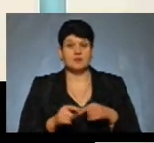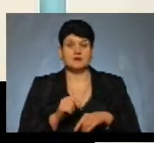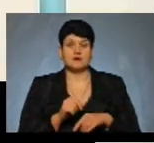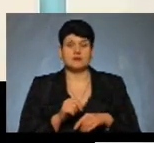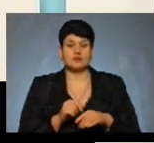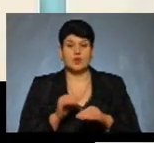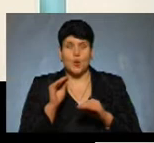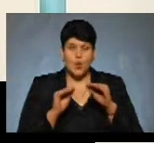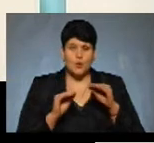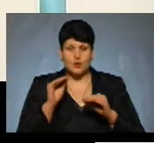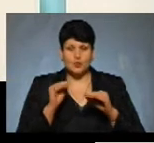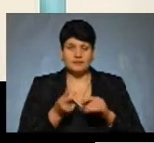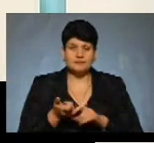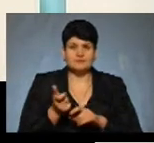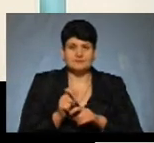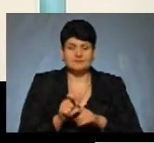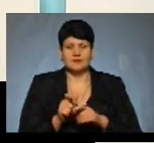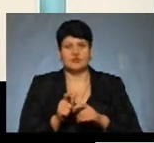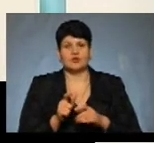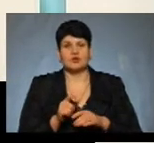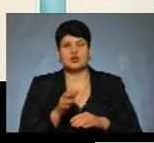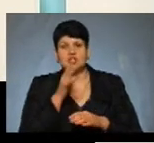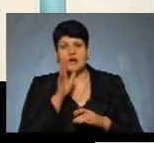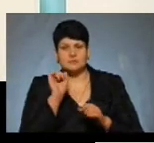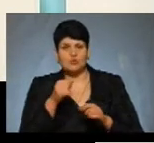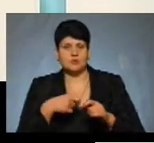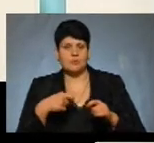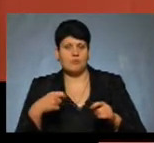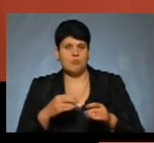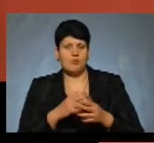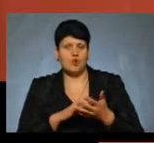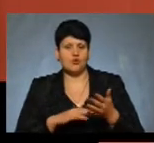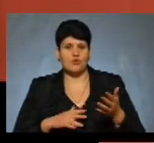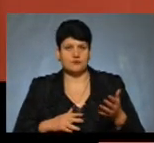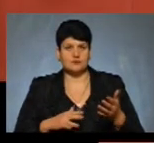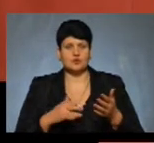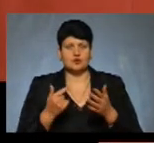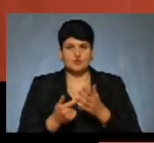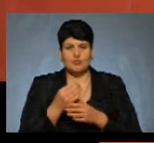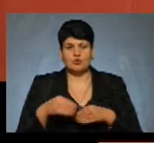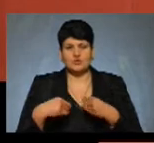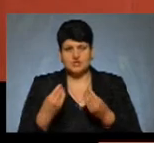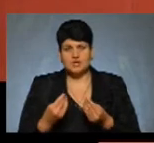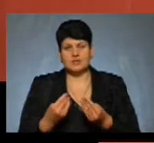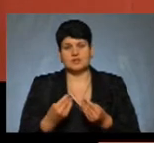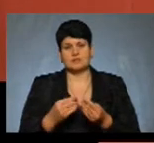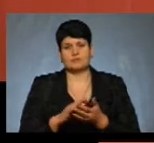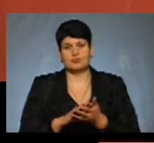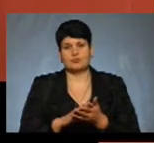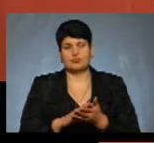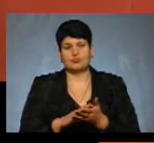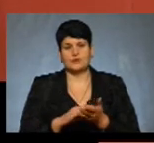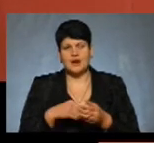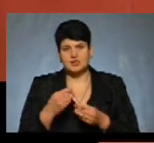визначається, коригується митна вартість, даний час митного оформлення може бути продовжений. Тобто знову починається подача електронної декларації і знову може